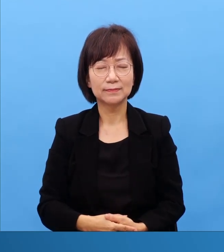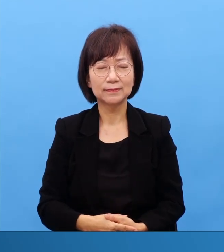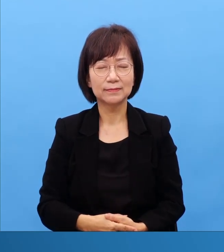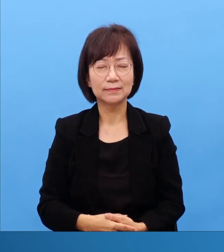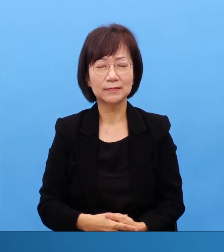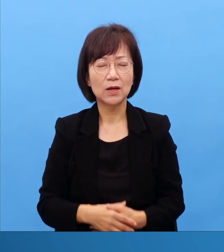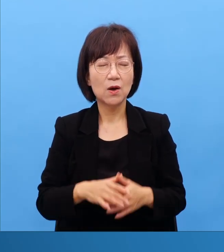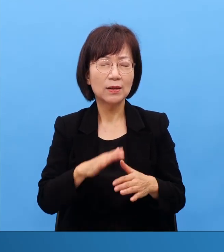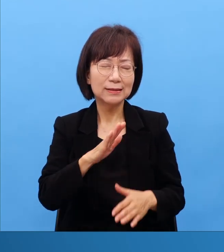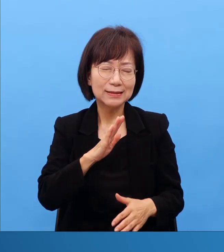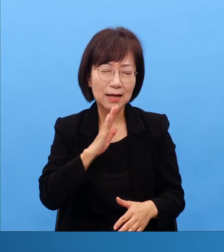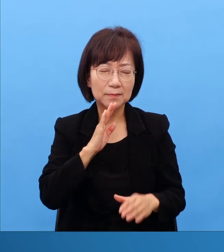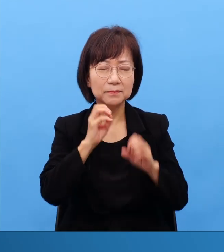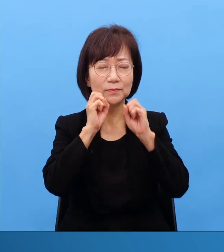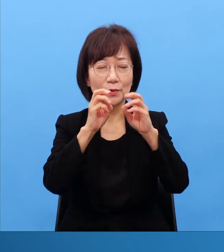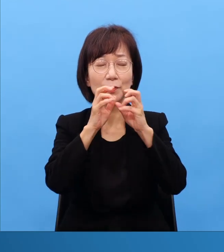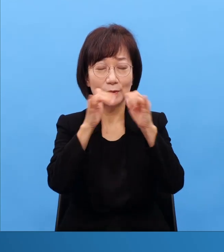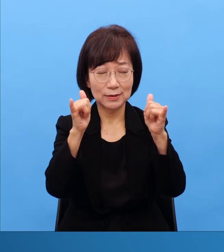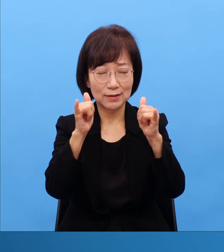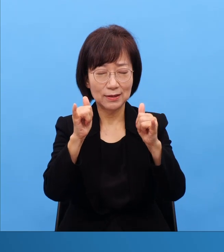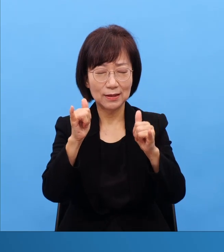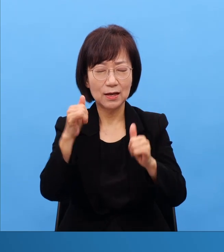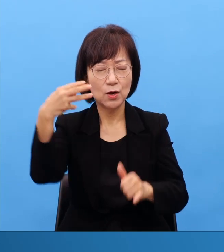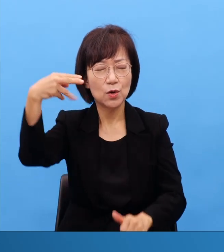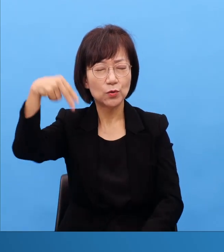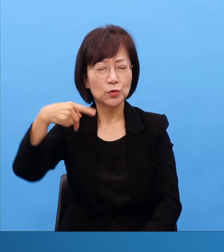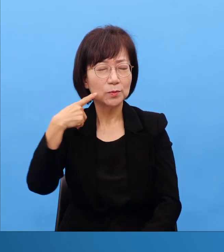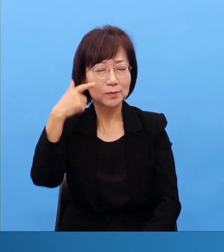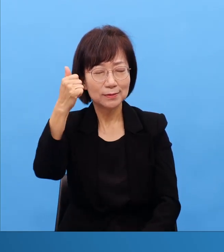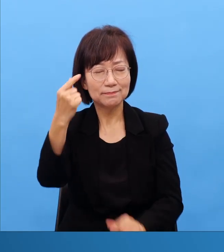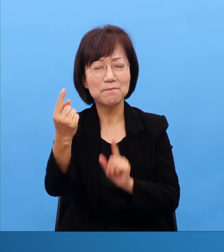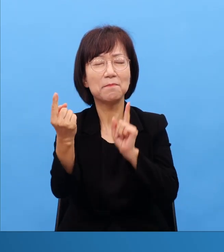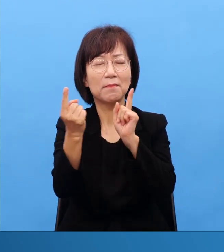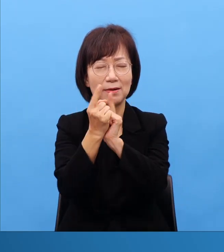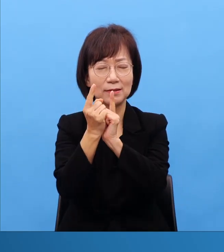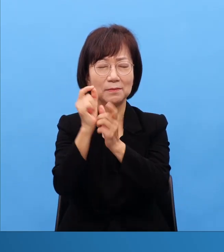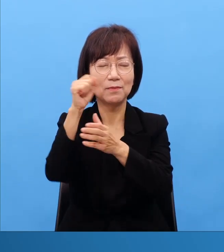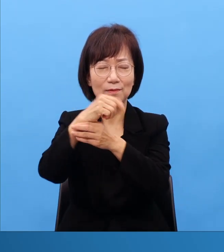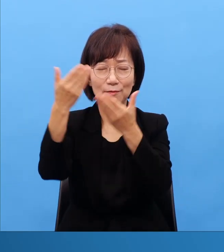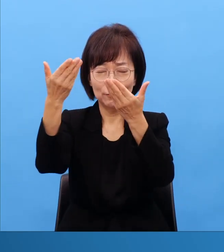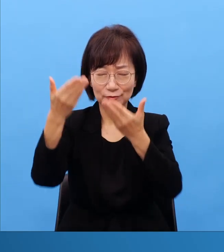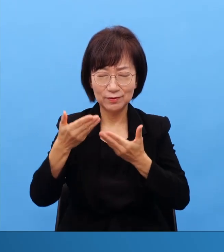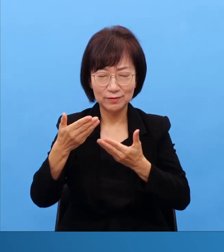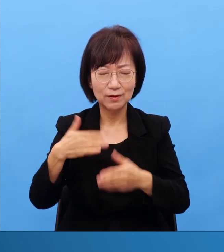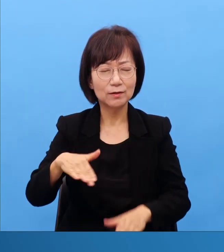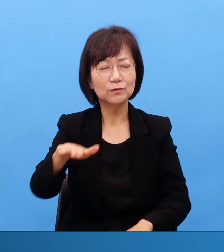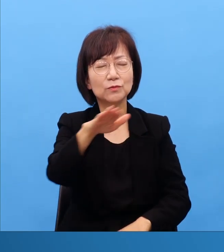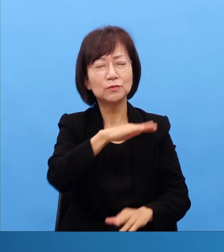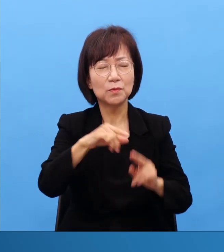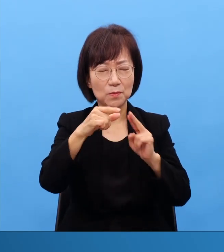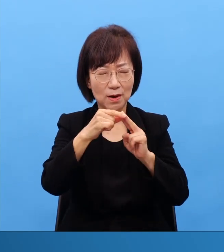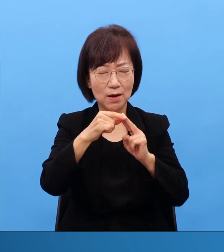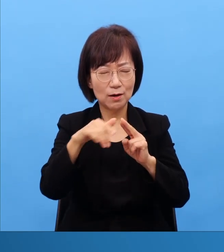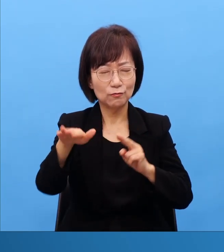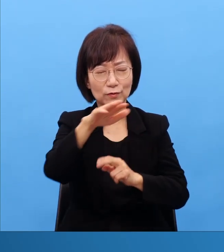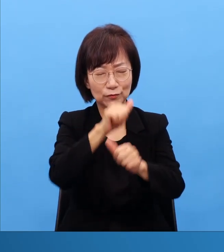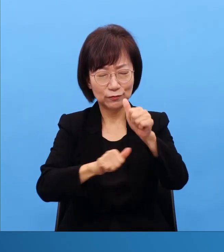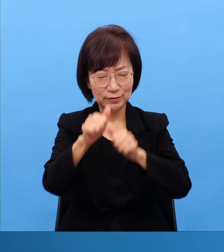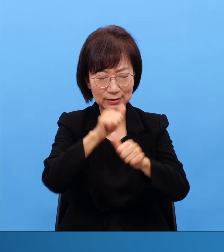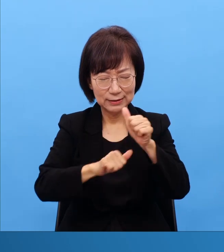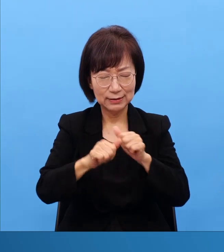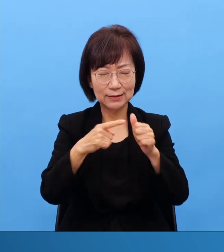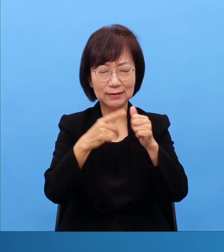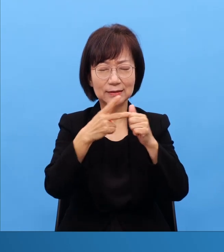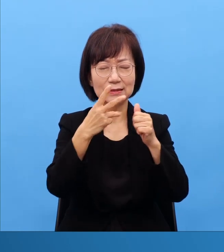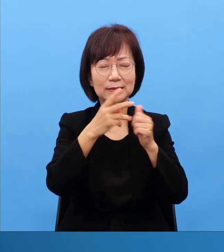목사님과의 만남을 저희에게 허락하셔서 저희와 저희의 후대들이 삼시대를 누리며 절대 여정을 가게